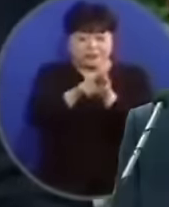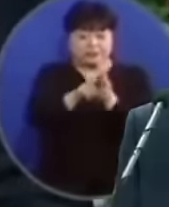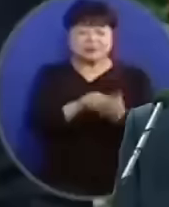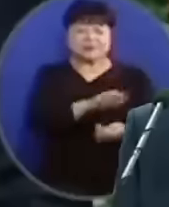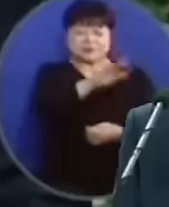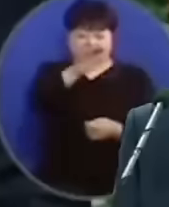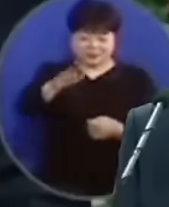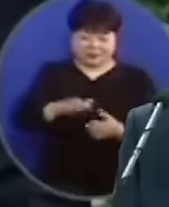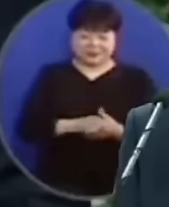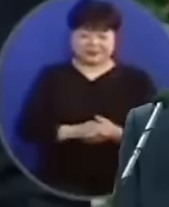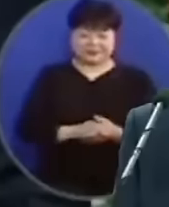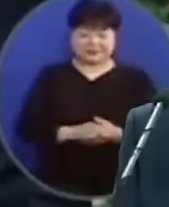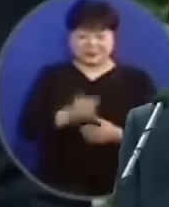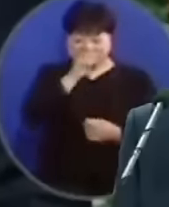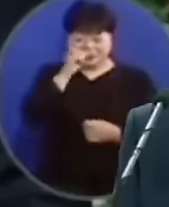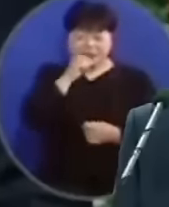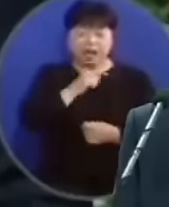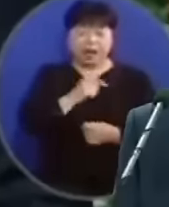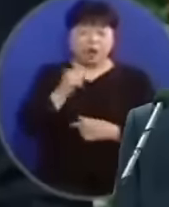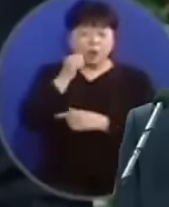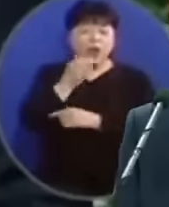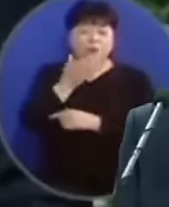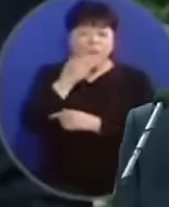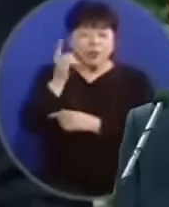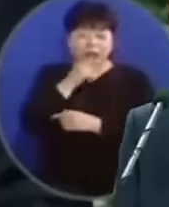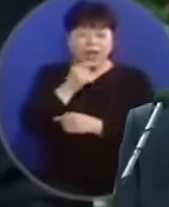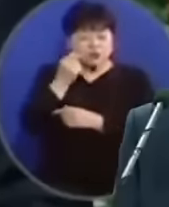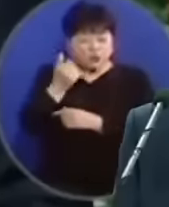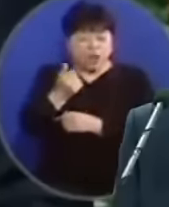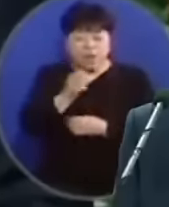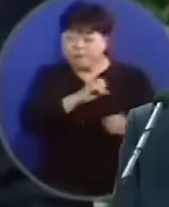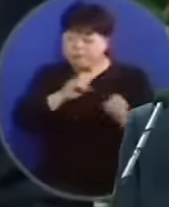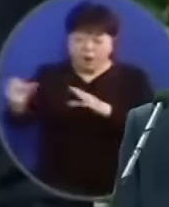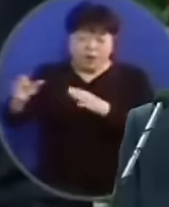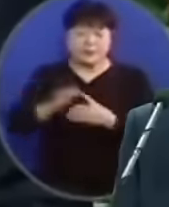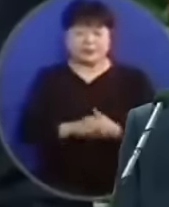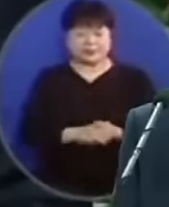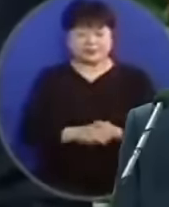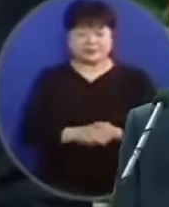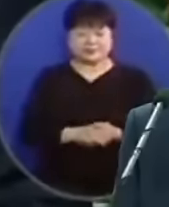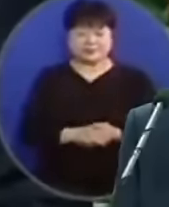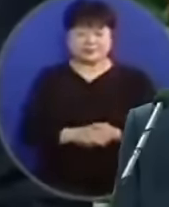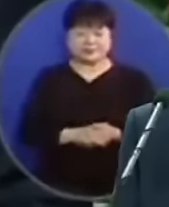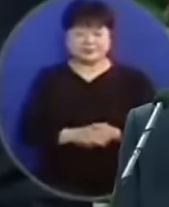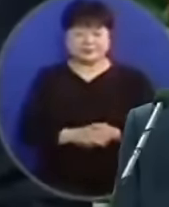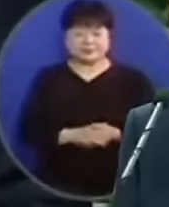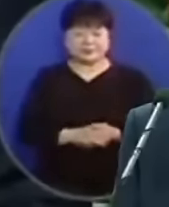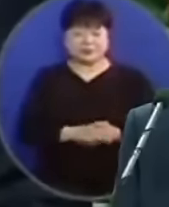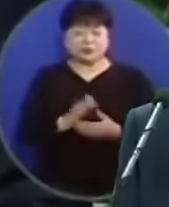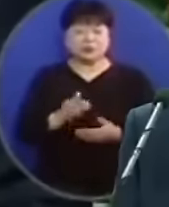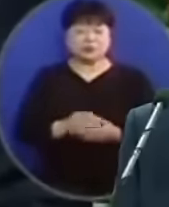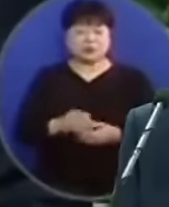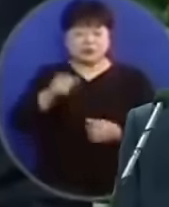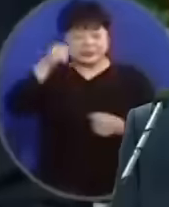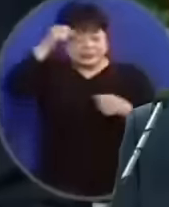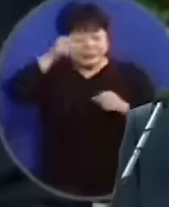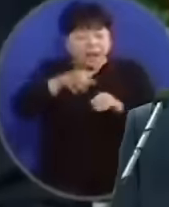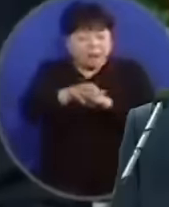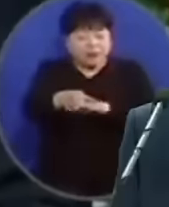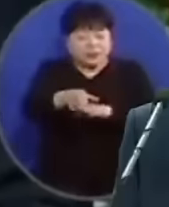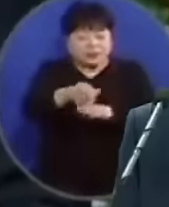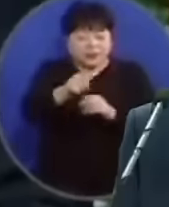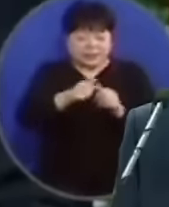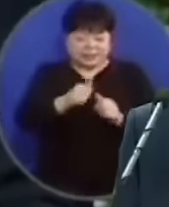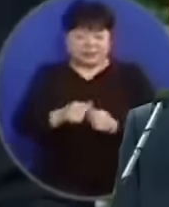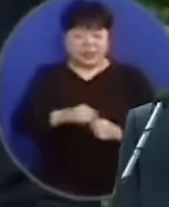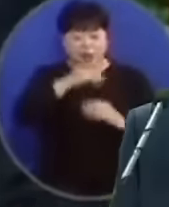우리는 선악과를 따먹은 악한 꾀를 저버려야 되는 것입니다. 우리의 신발을 벗으라는 것은